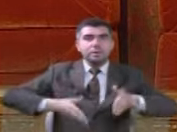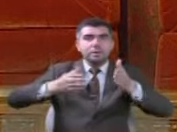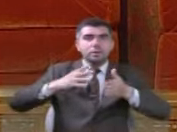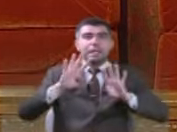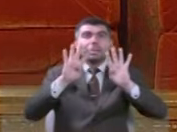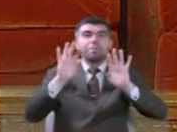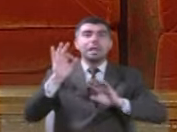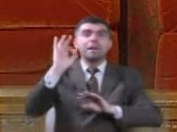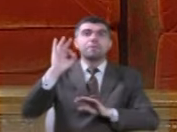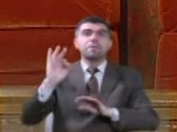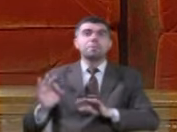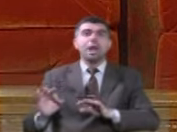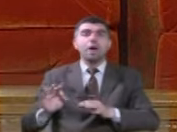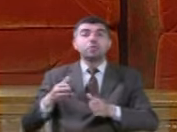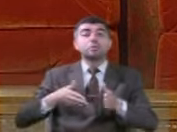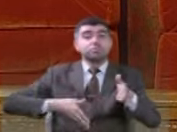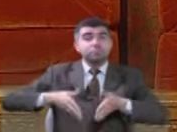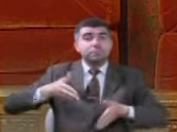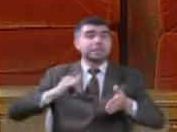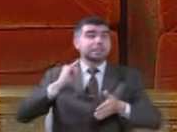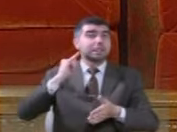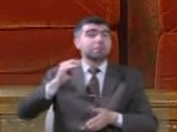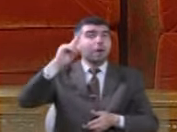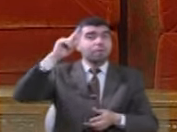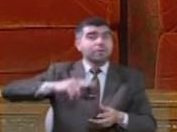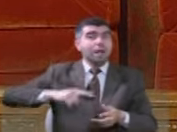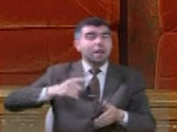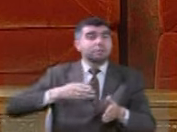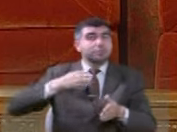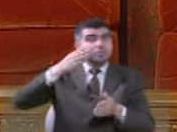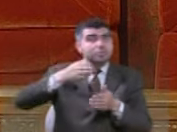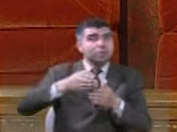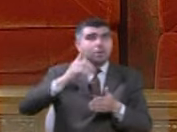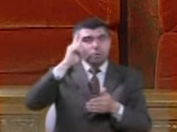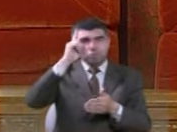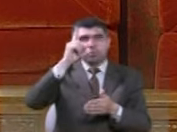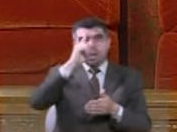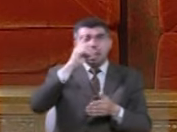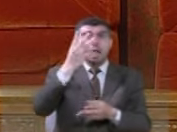حركة السير على الصعيد الوطني، وكنظن بدينا كنكسبوا نتائج طيبة. الآن في